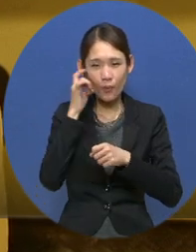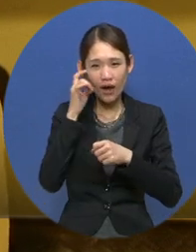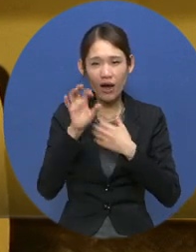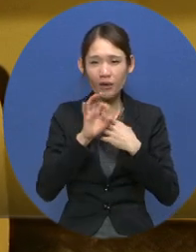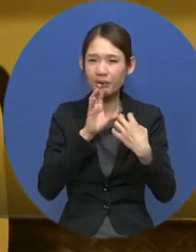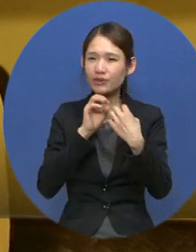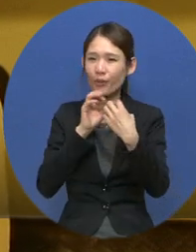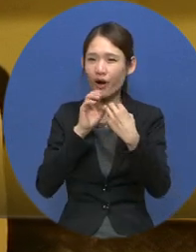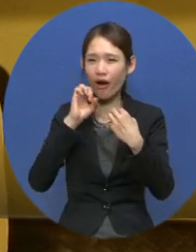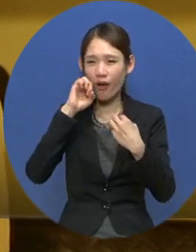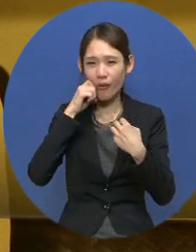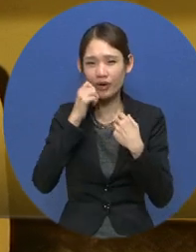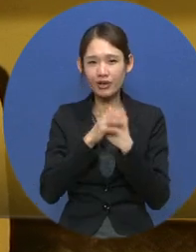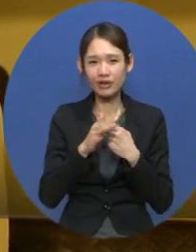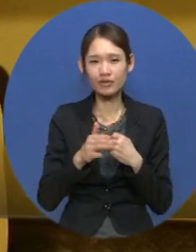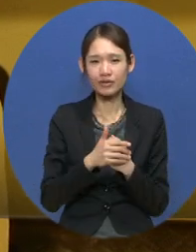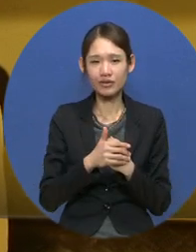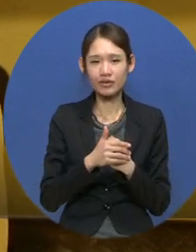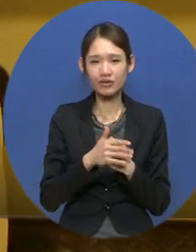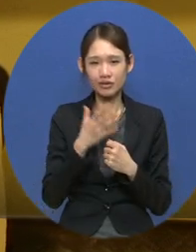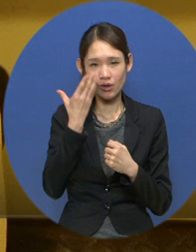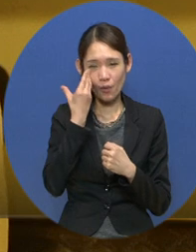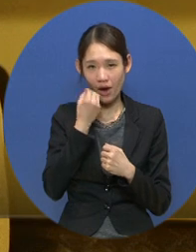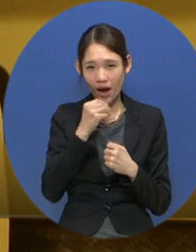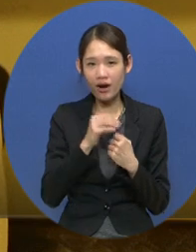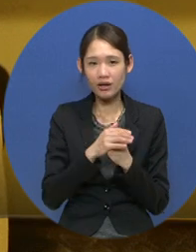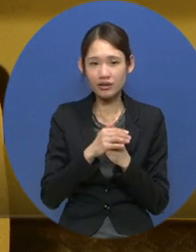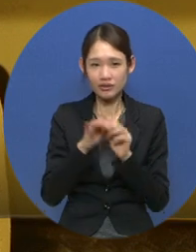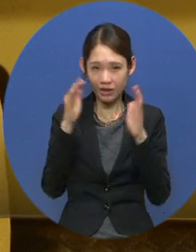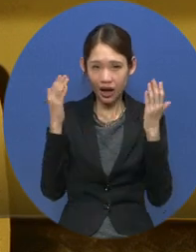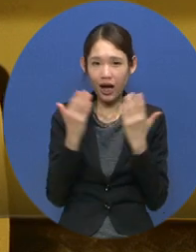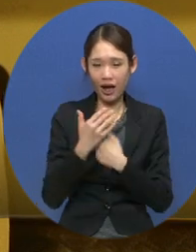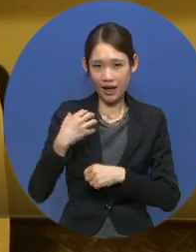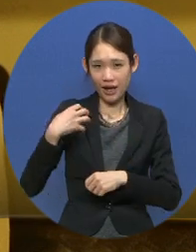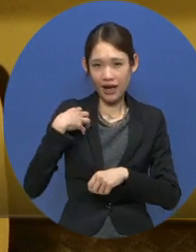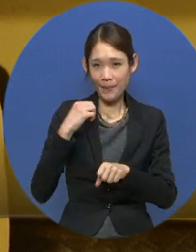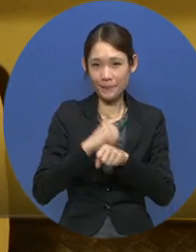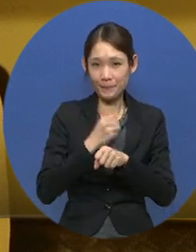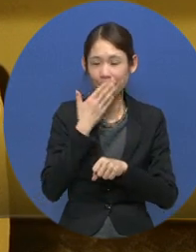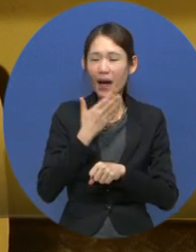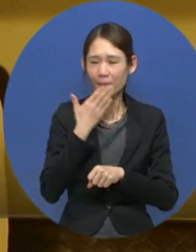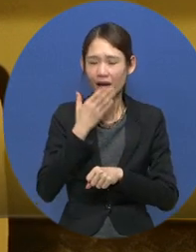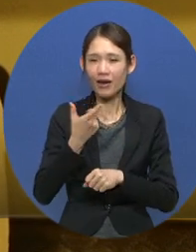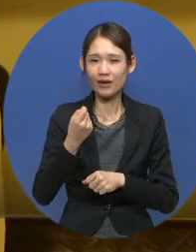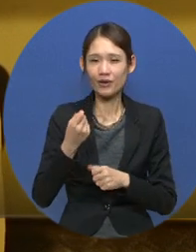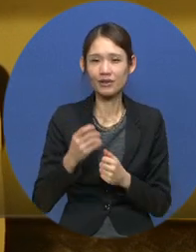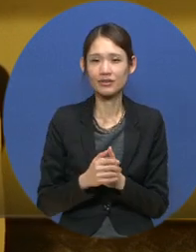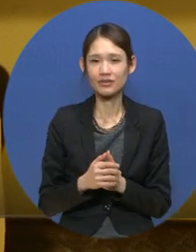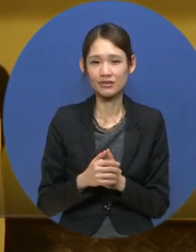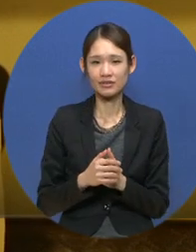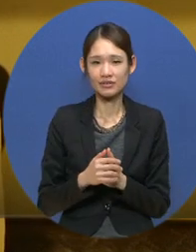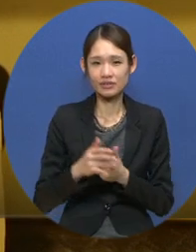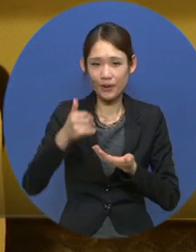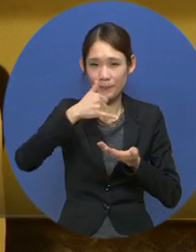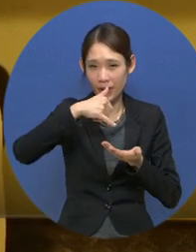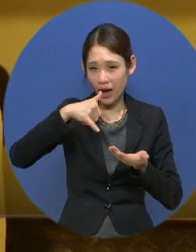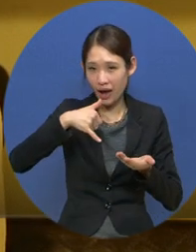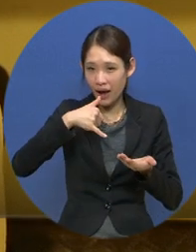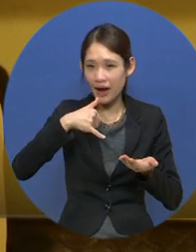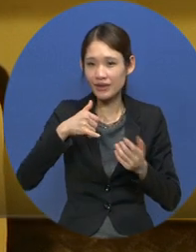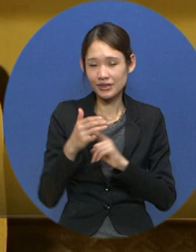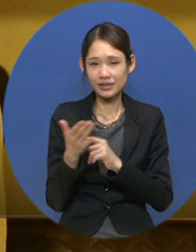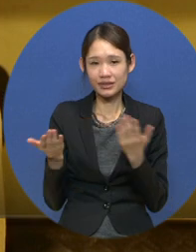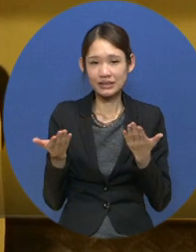어렵다 보니까 그런 것들이 되게 원활해서 모든 것들을 다 할 수 있을 것 같다는 생각이 들어요. 바리스타로서